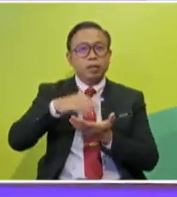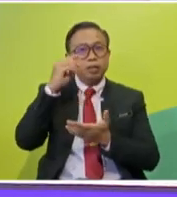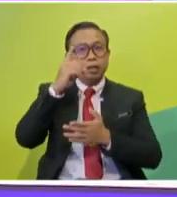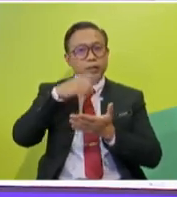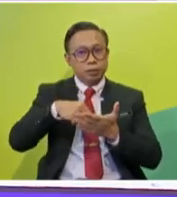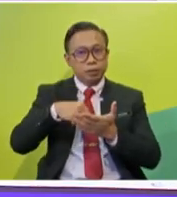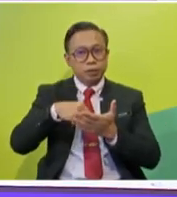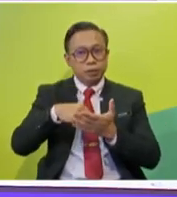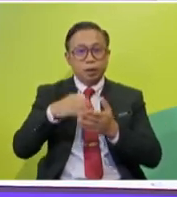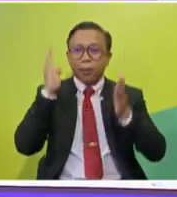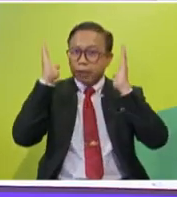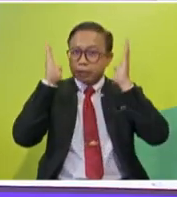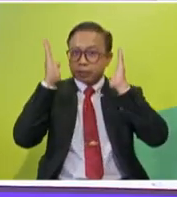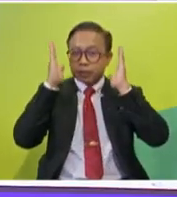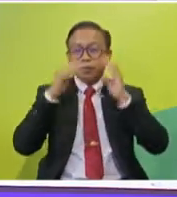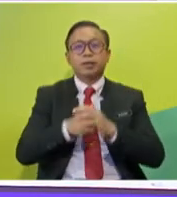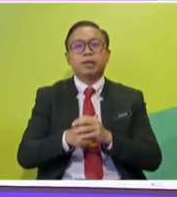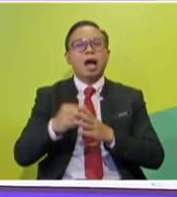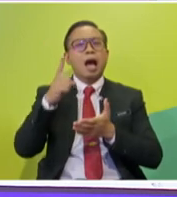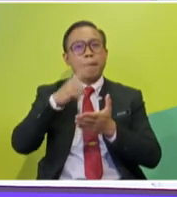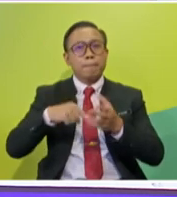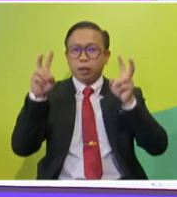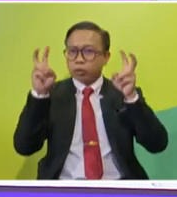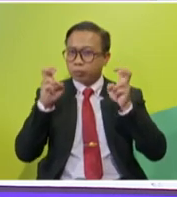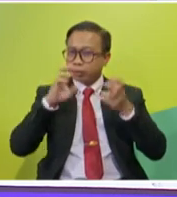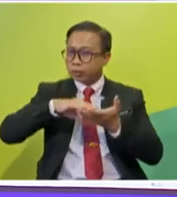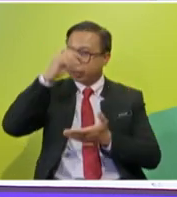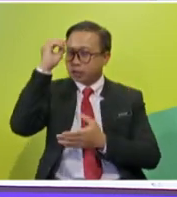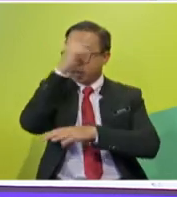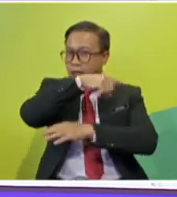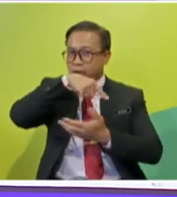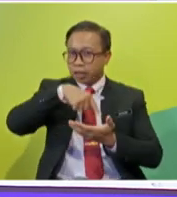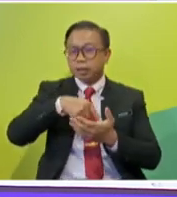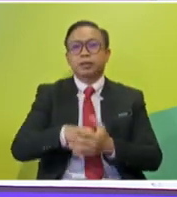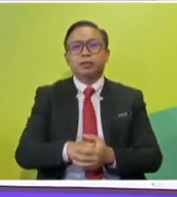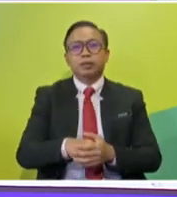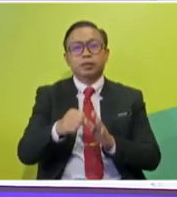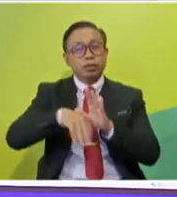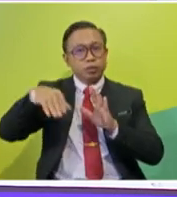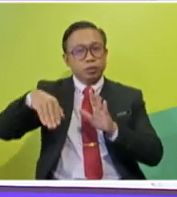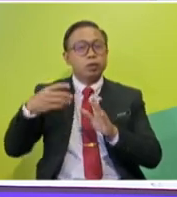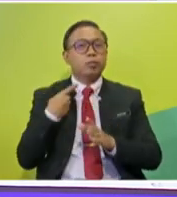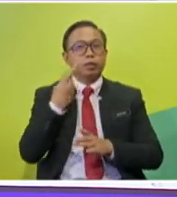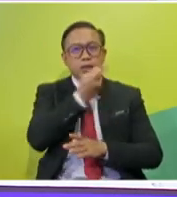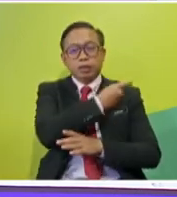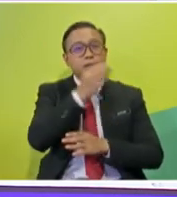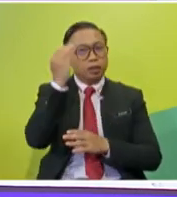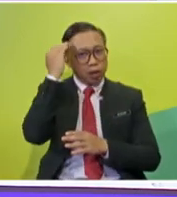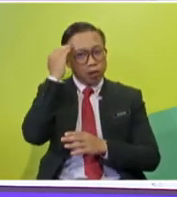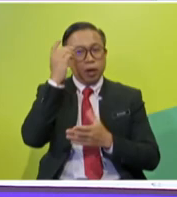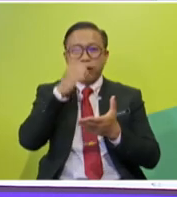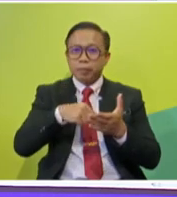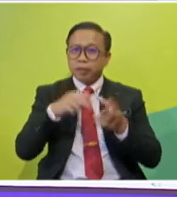adalah bahasa Melayu apa topik pembelajaran hari ini sebelum kita nak ketahui ya